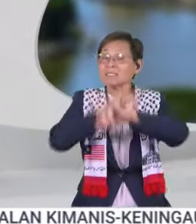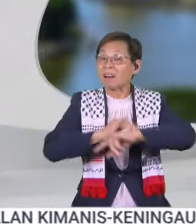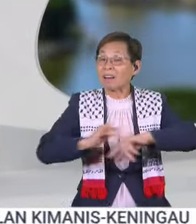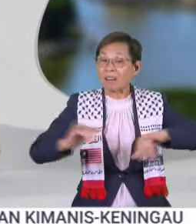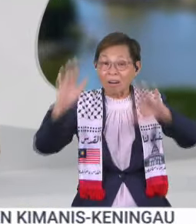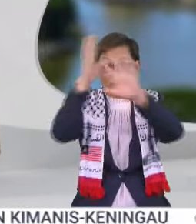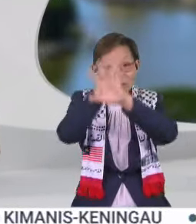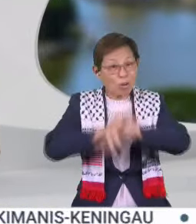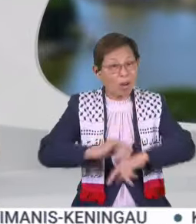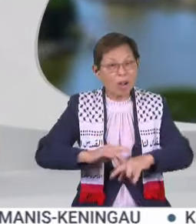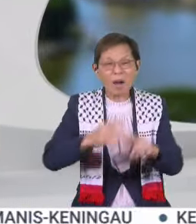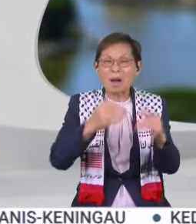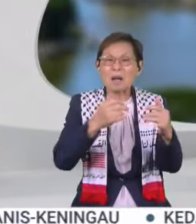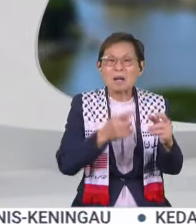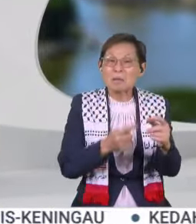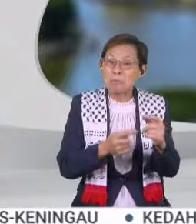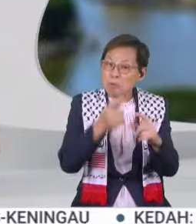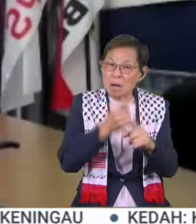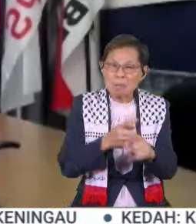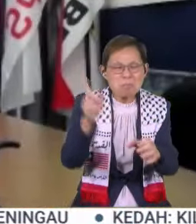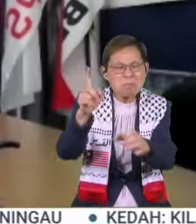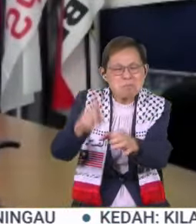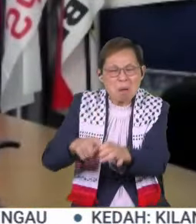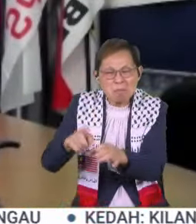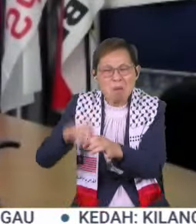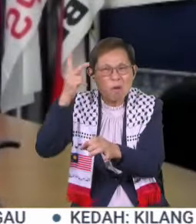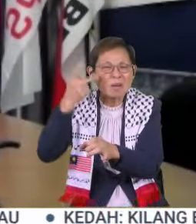bukanlah gimmick politik.